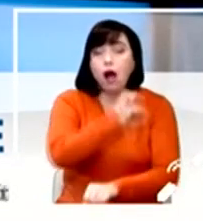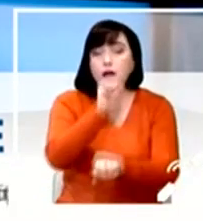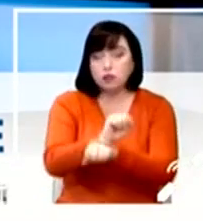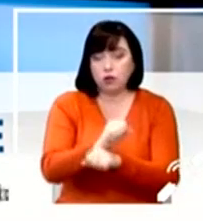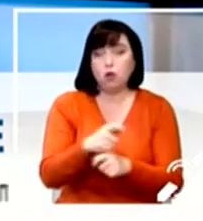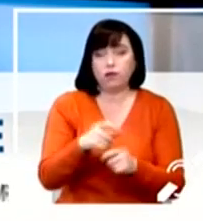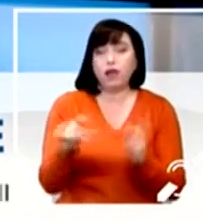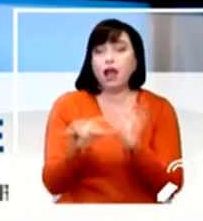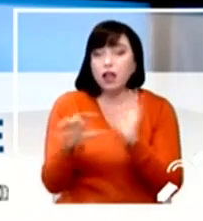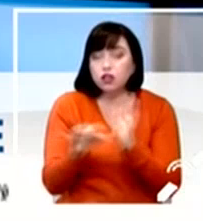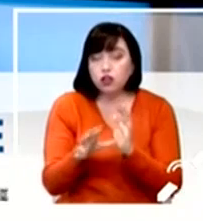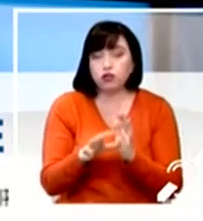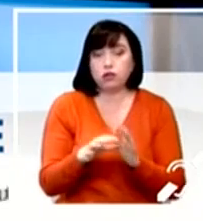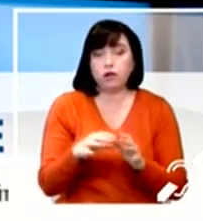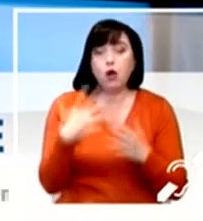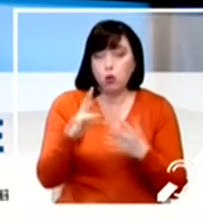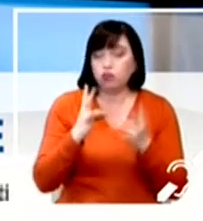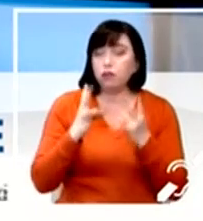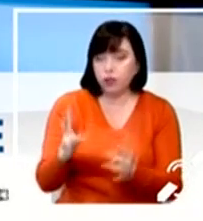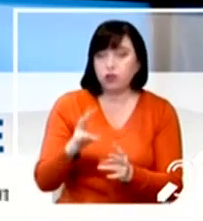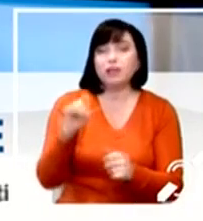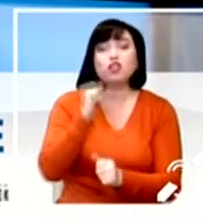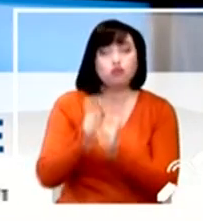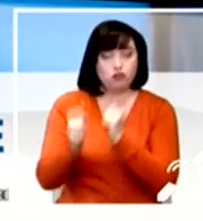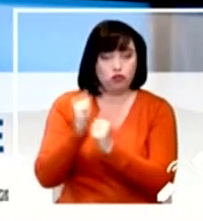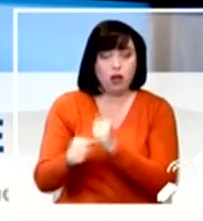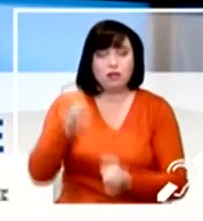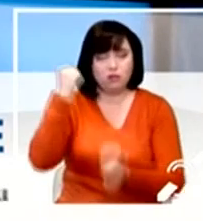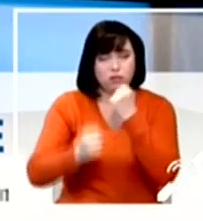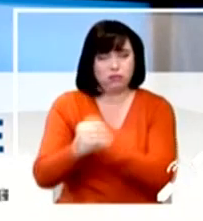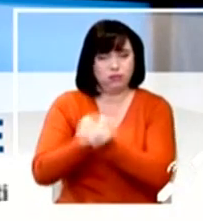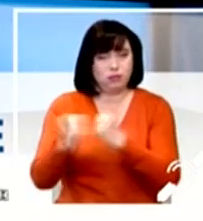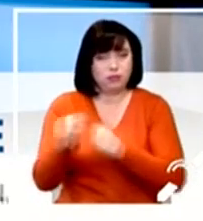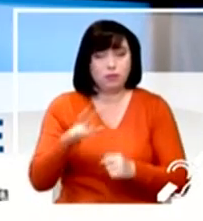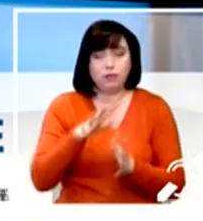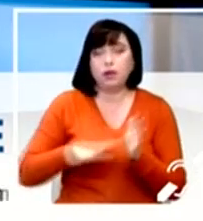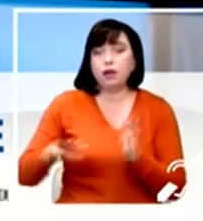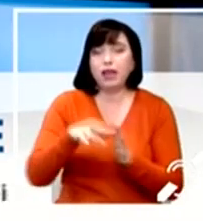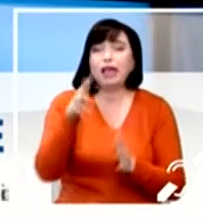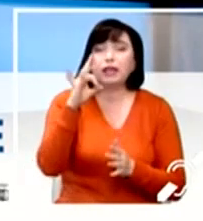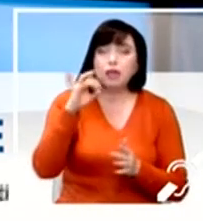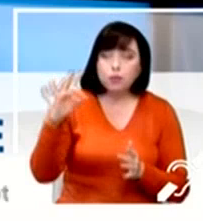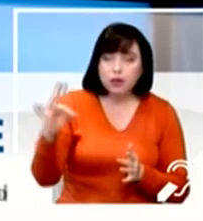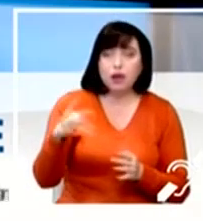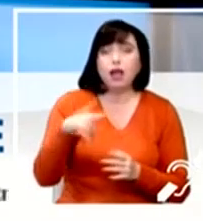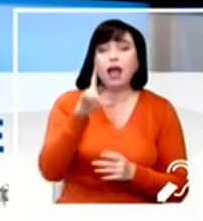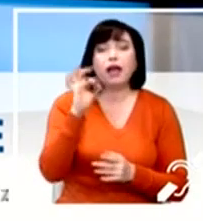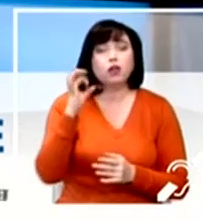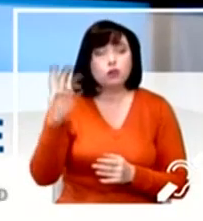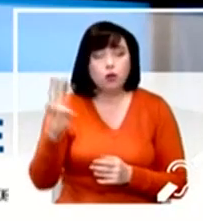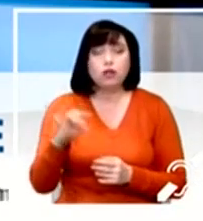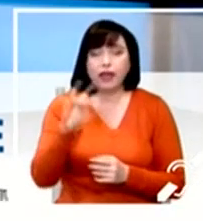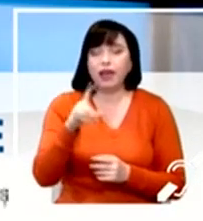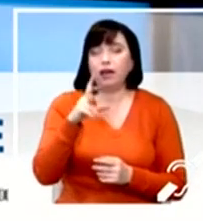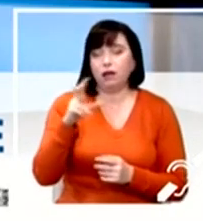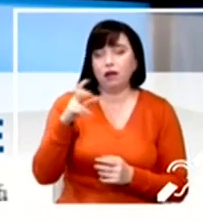întreruperile alimentării cu energie electrică sunt tot mai dese. Bombardamente intense au avut loc în regiunile Dnipru și Herson, dar și în